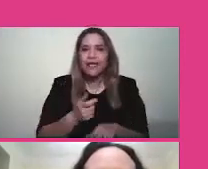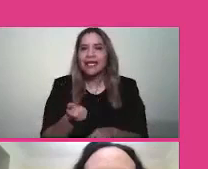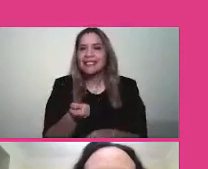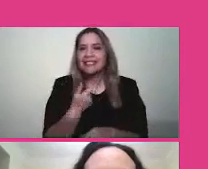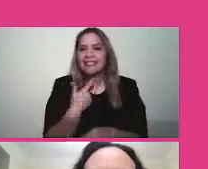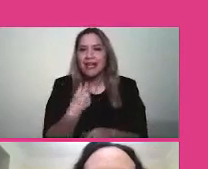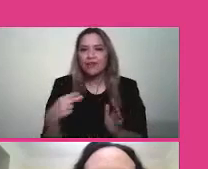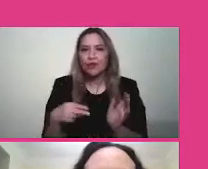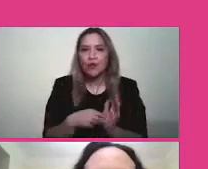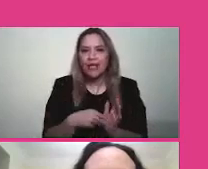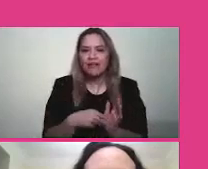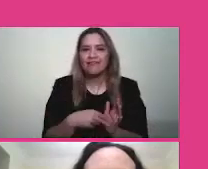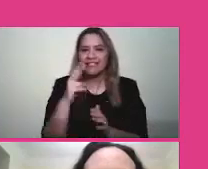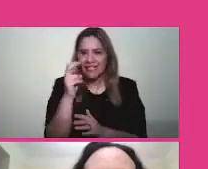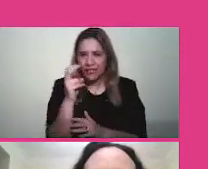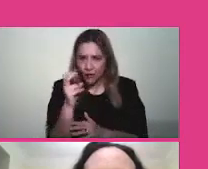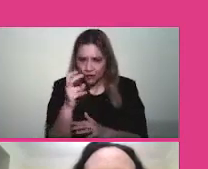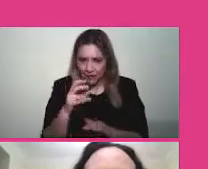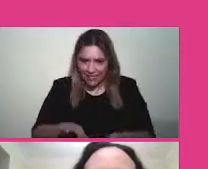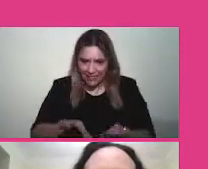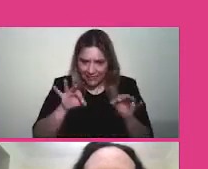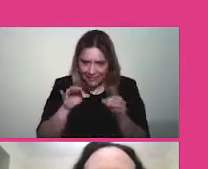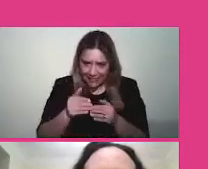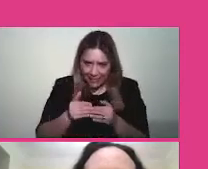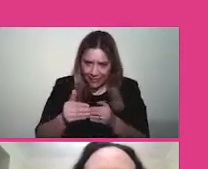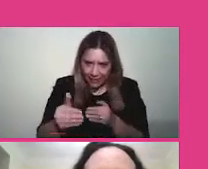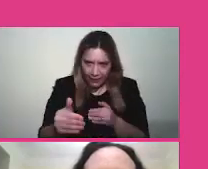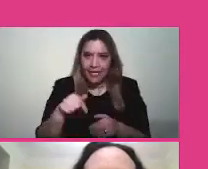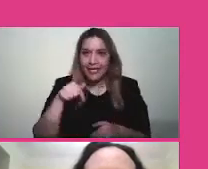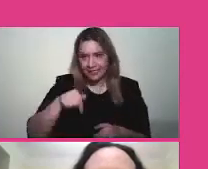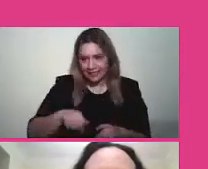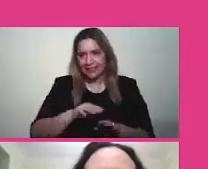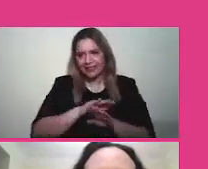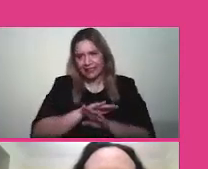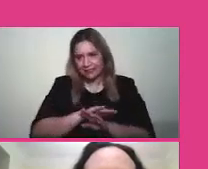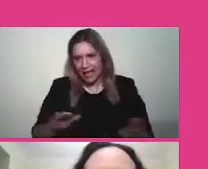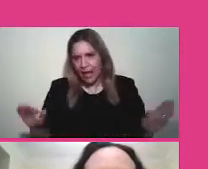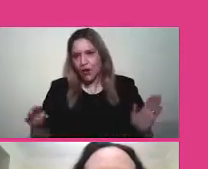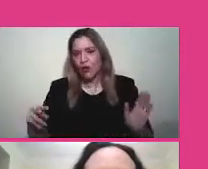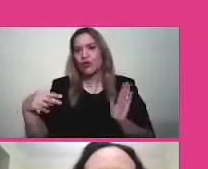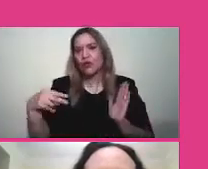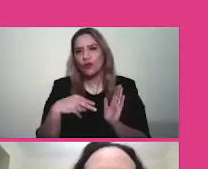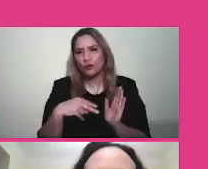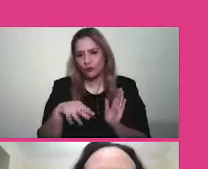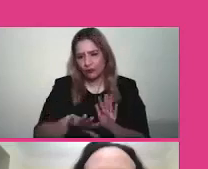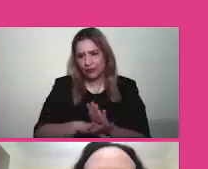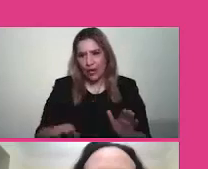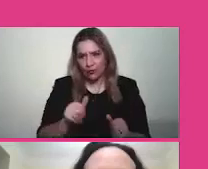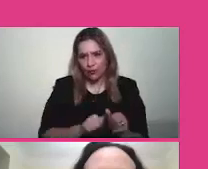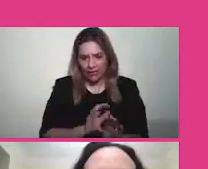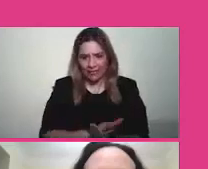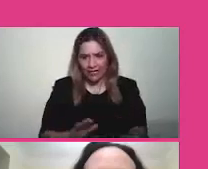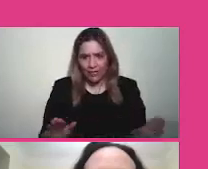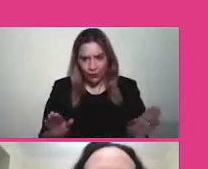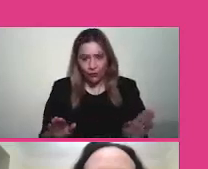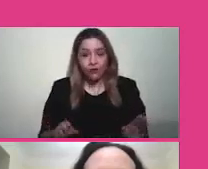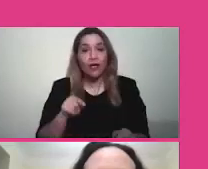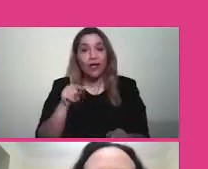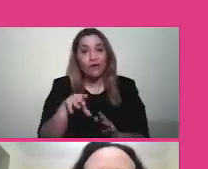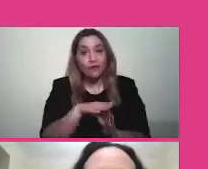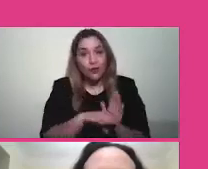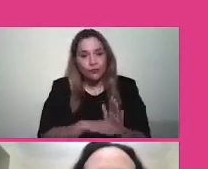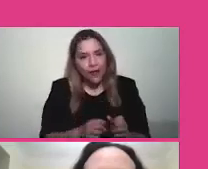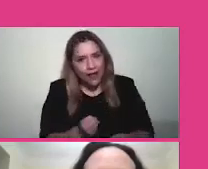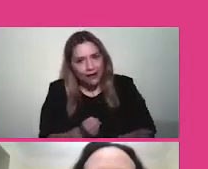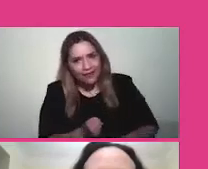του 2020 και ολοκληρώνεται στο τέλος του μήνα, ενδυνάμωσε έναν